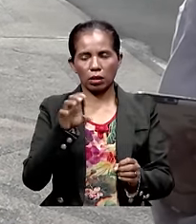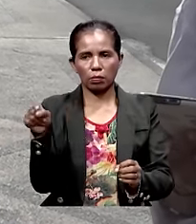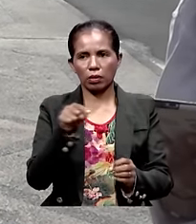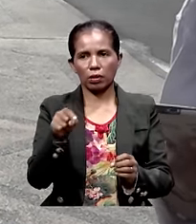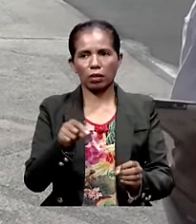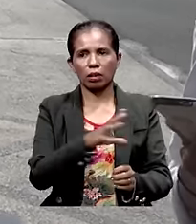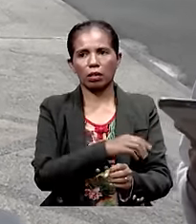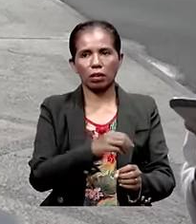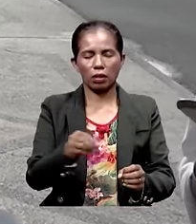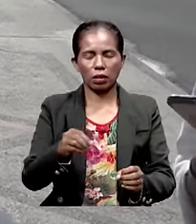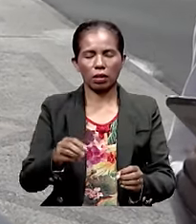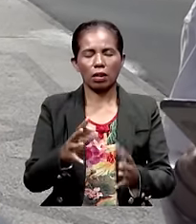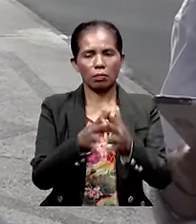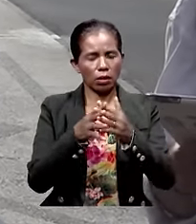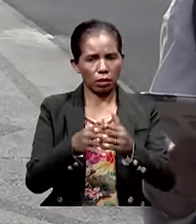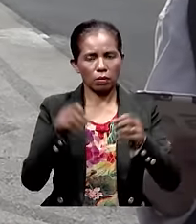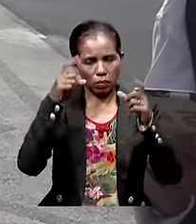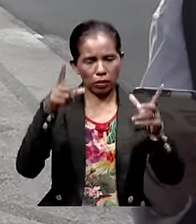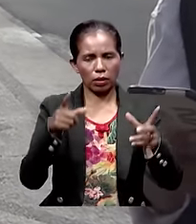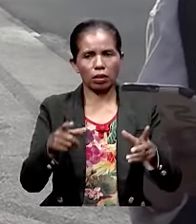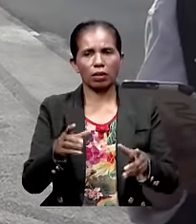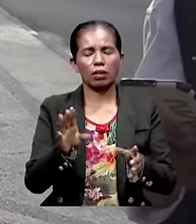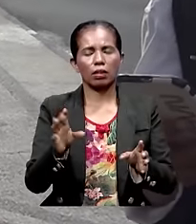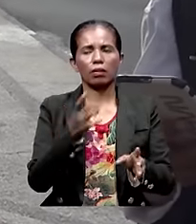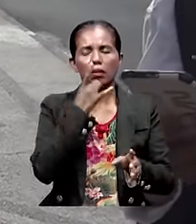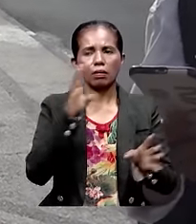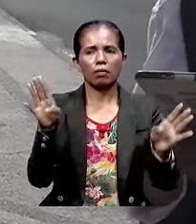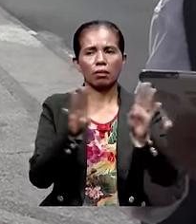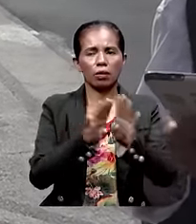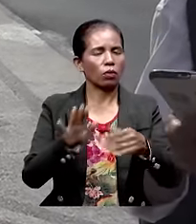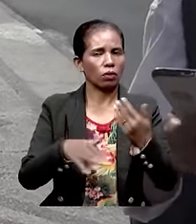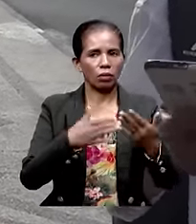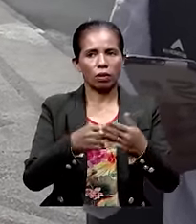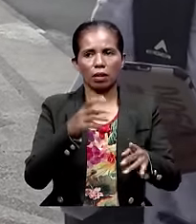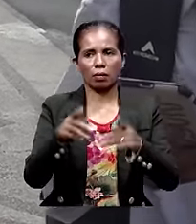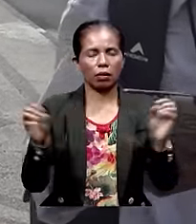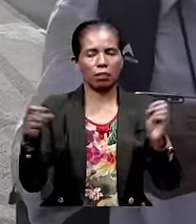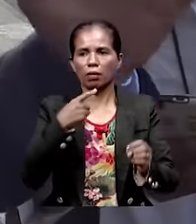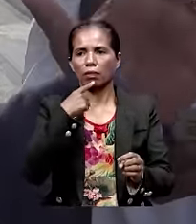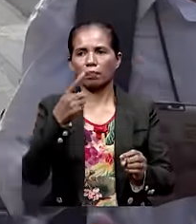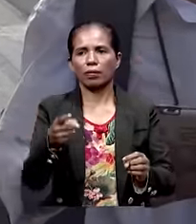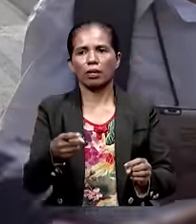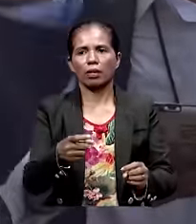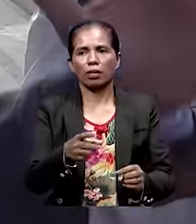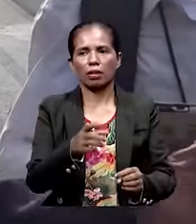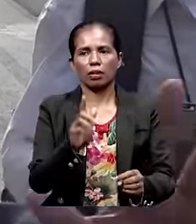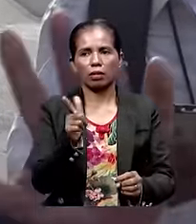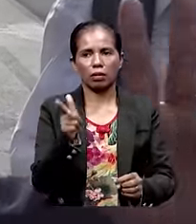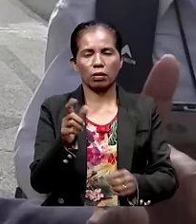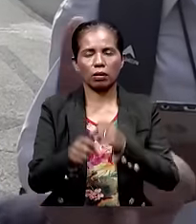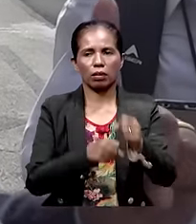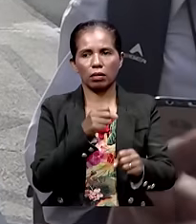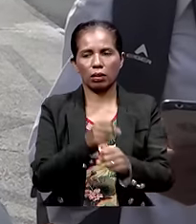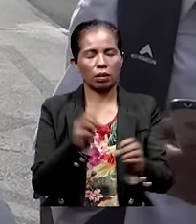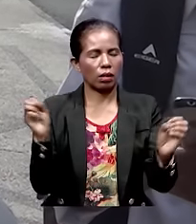mos derpente ahimate. Ne. Ia sistema hau tuotu ia meide la belma ete trian. Ahi 24 horas tina ina lara